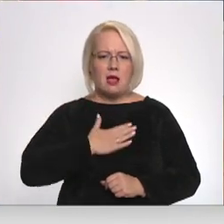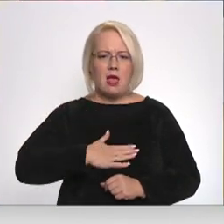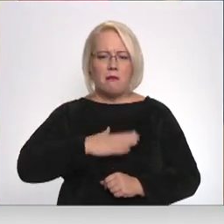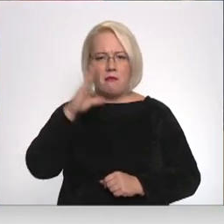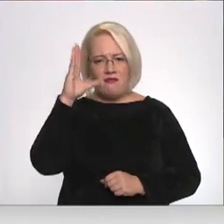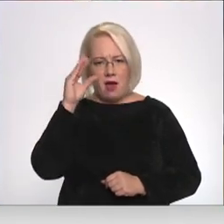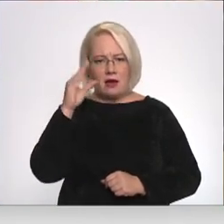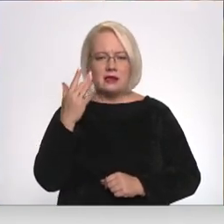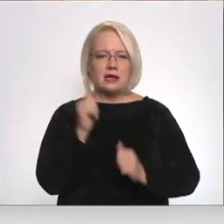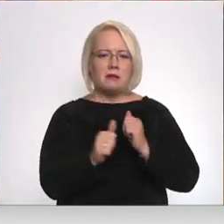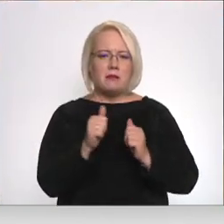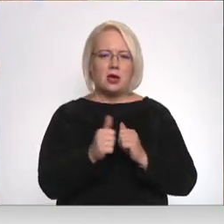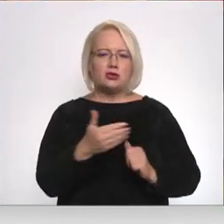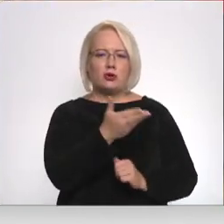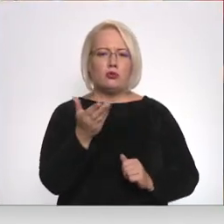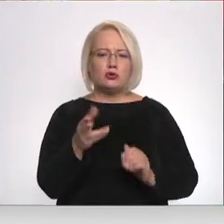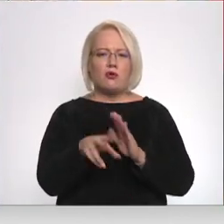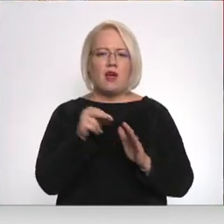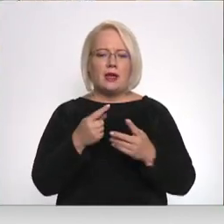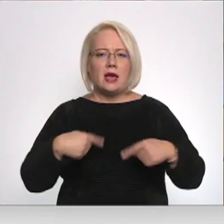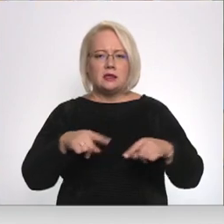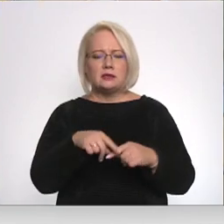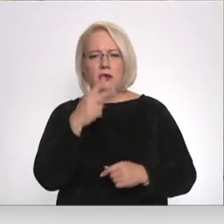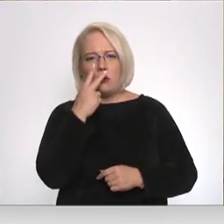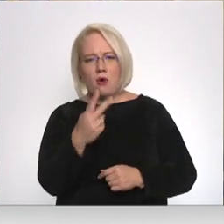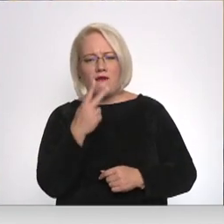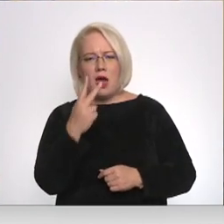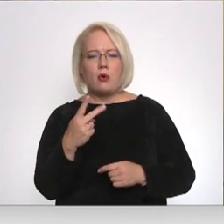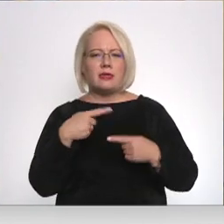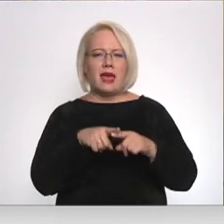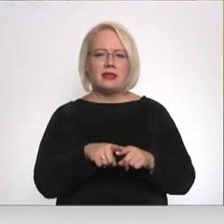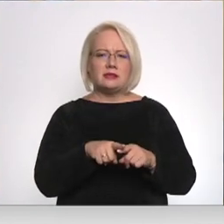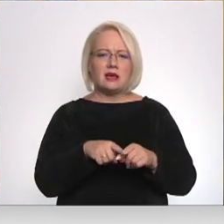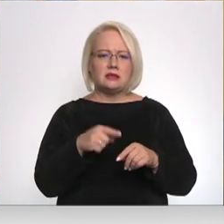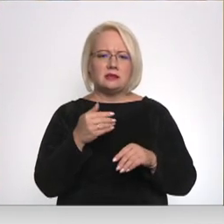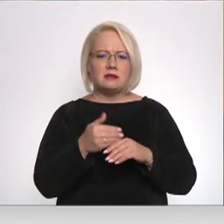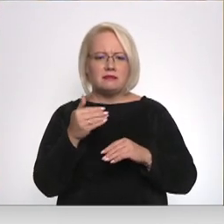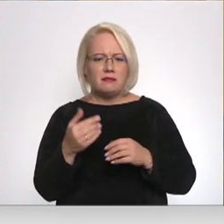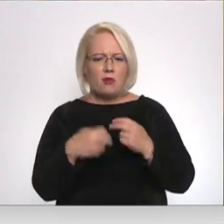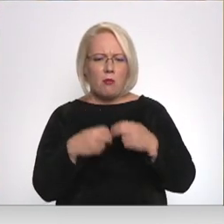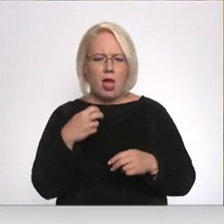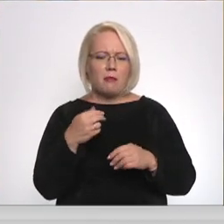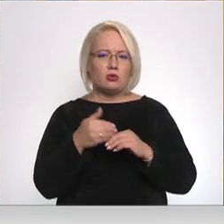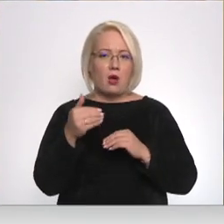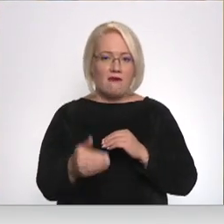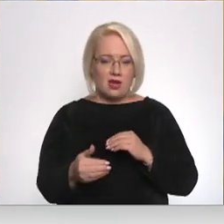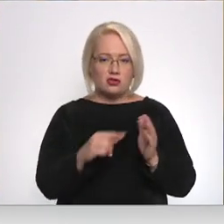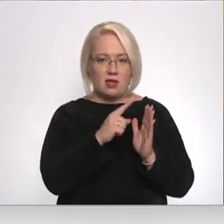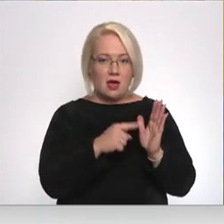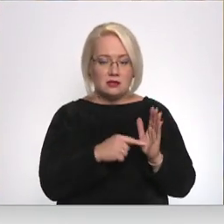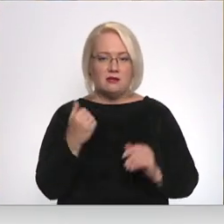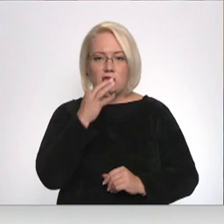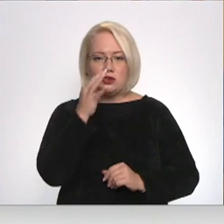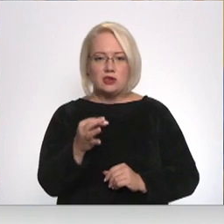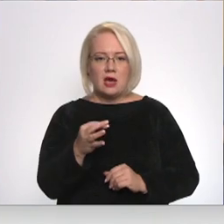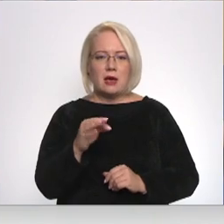bieži jūsu vēlēšanu iecirknī novēroja tehniskas aizķeršanās un kādas kavēšanās? Principā pirmā lielākā